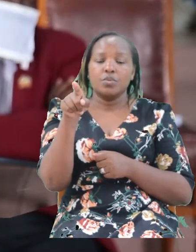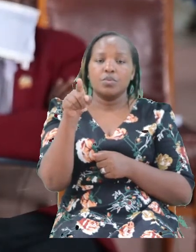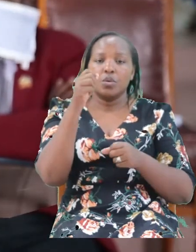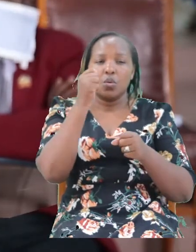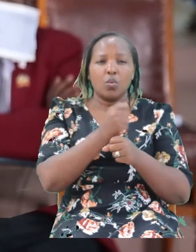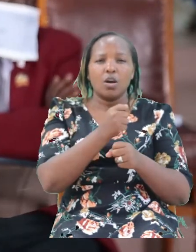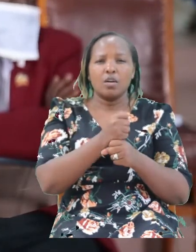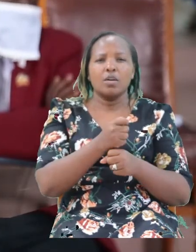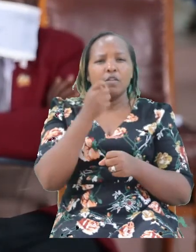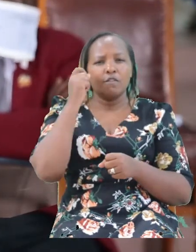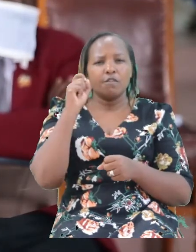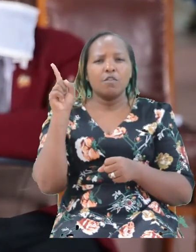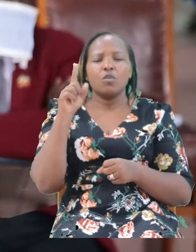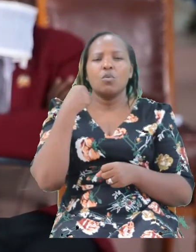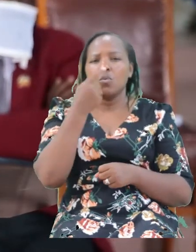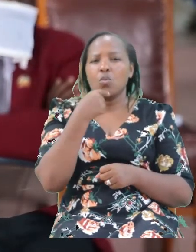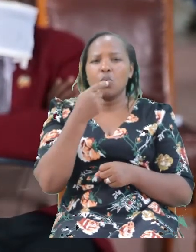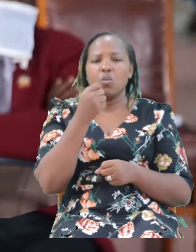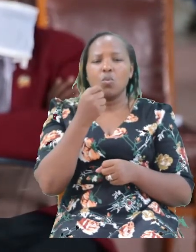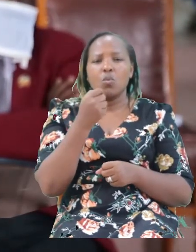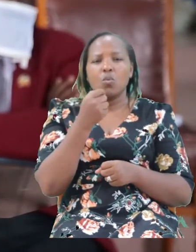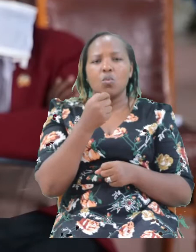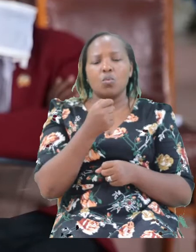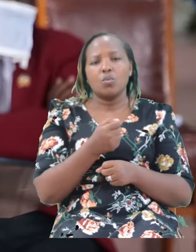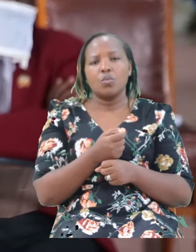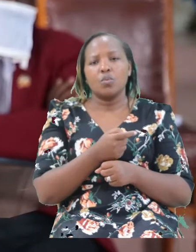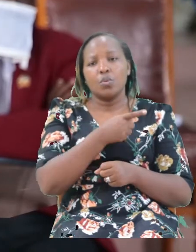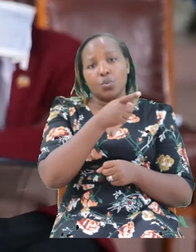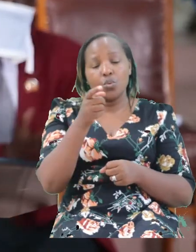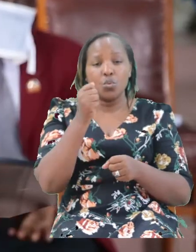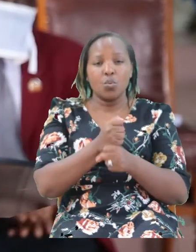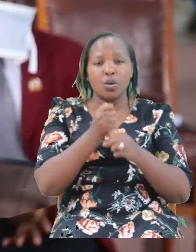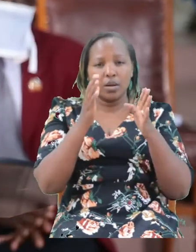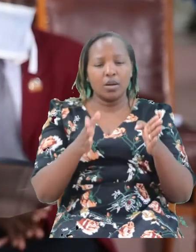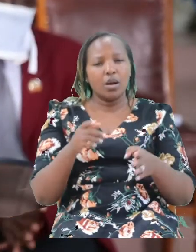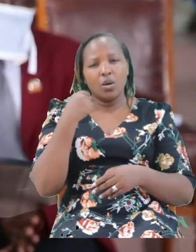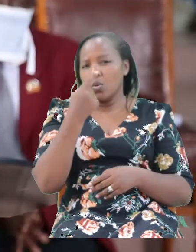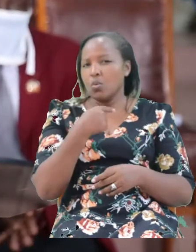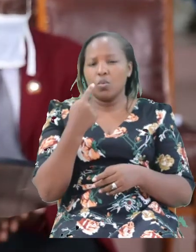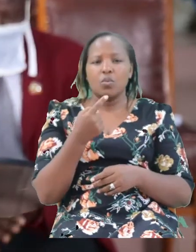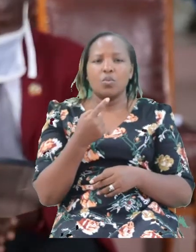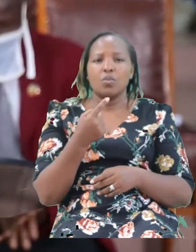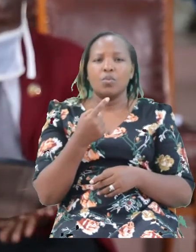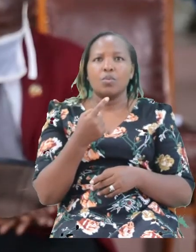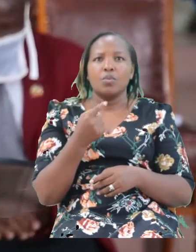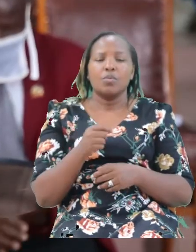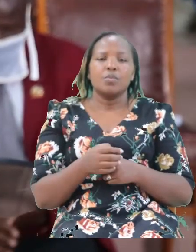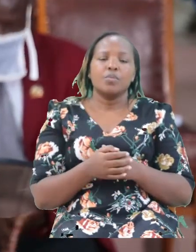unamfanyia nani kazi, ama wewe ni mtumishi wa nani.